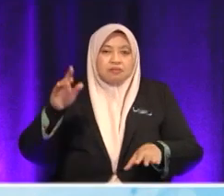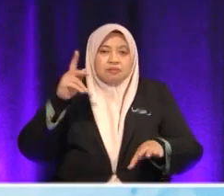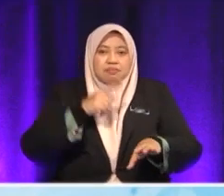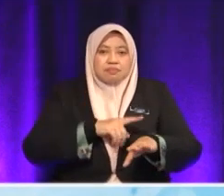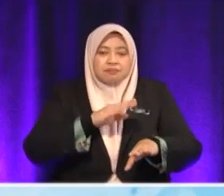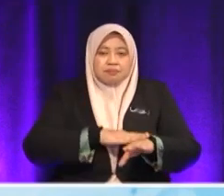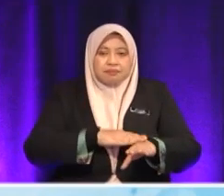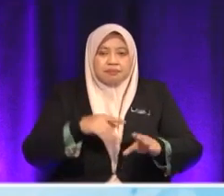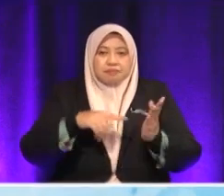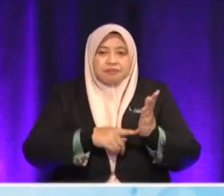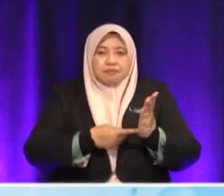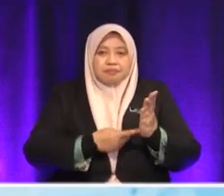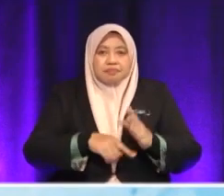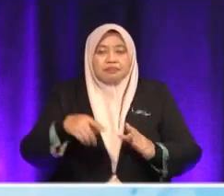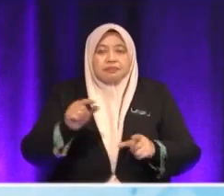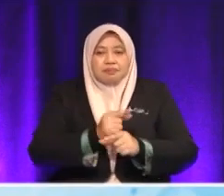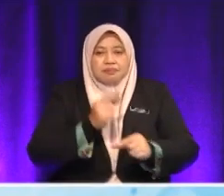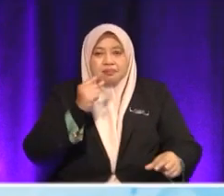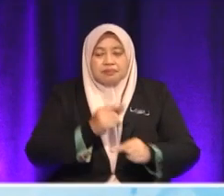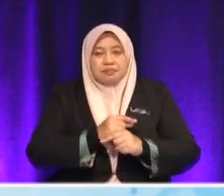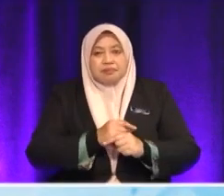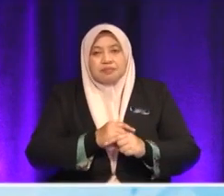kita ambil gambar kita